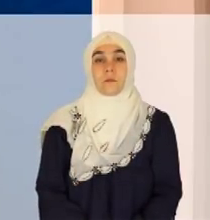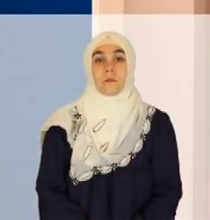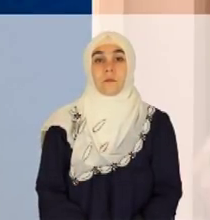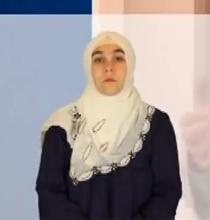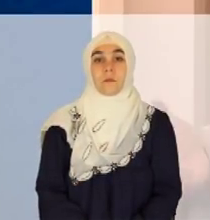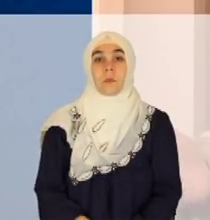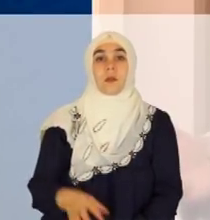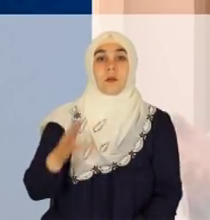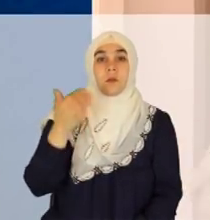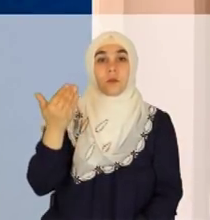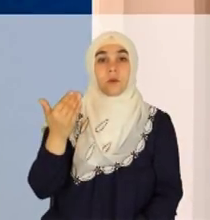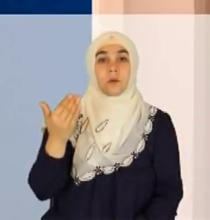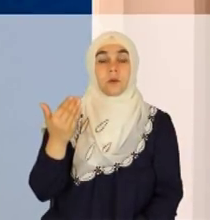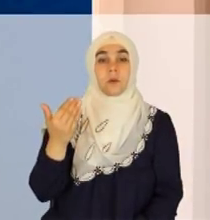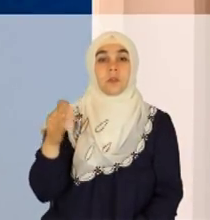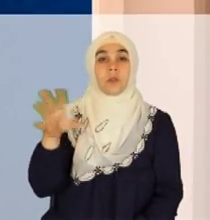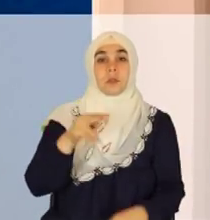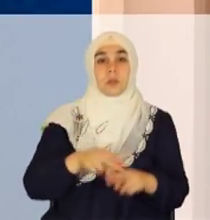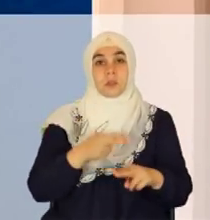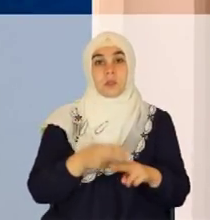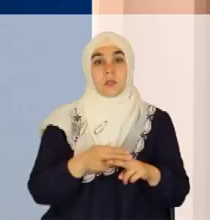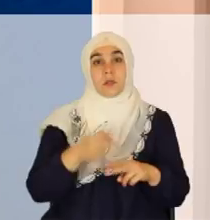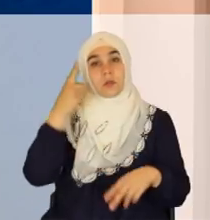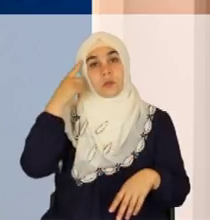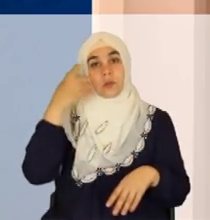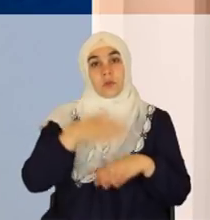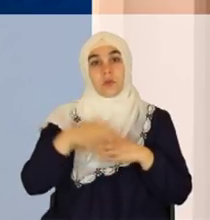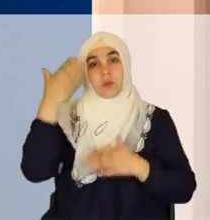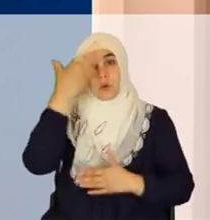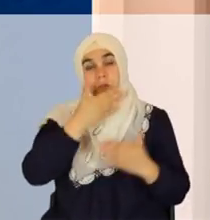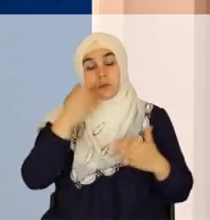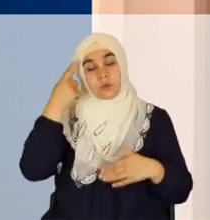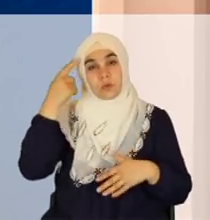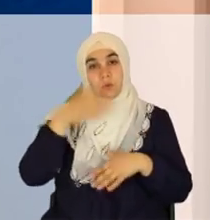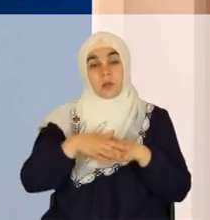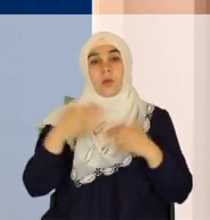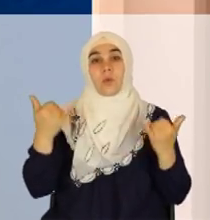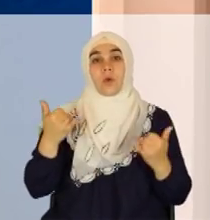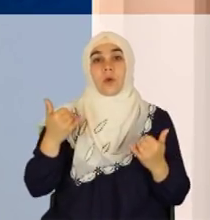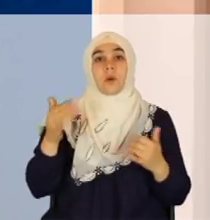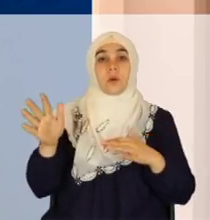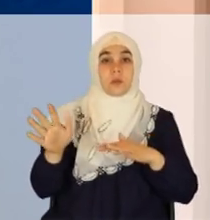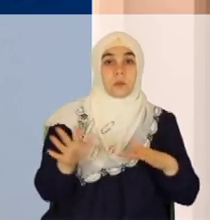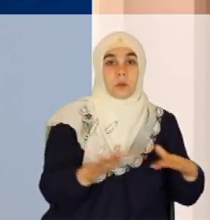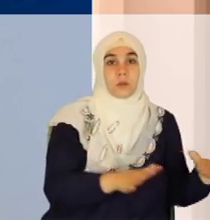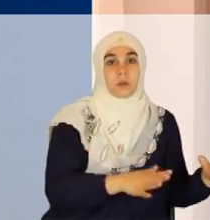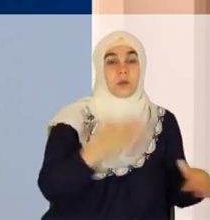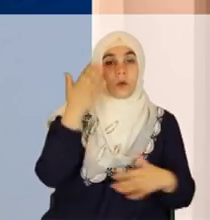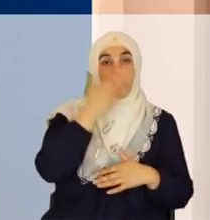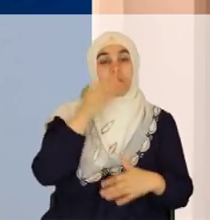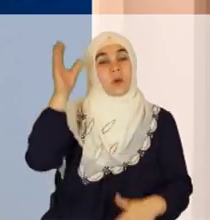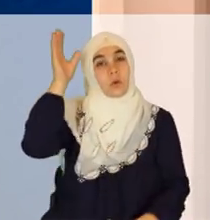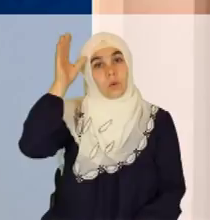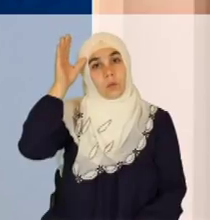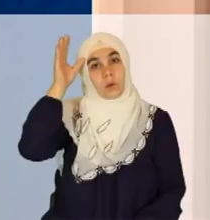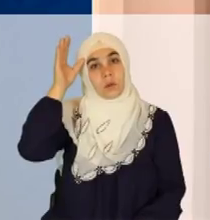Ana taharat ne? Demek, ana şunu da şunu iş gerek. Bu taharat demek, oldu.